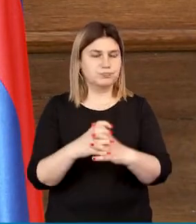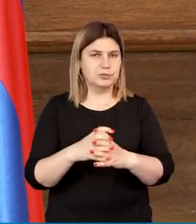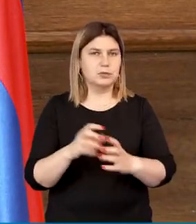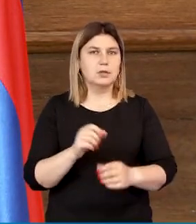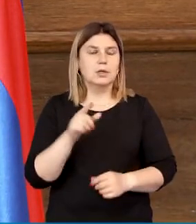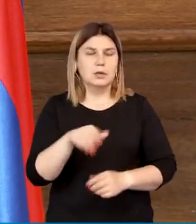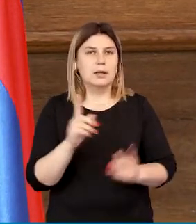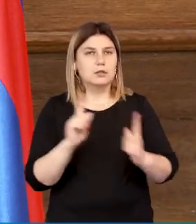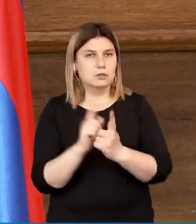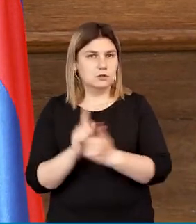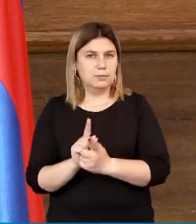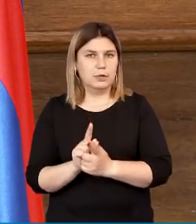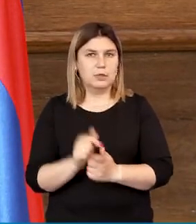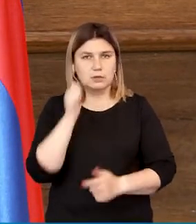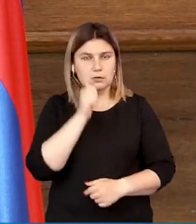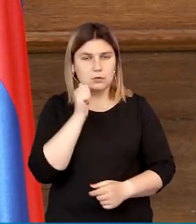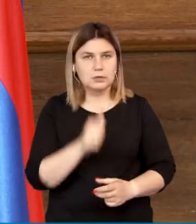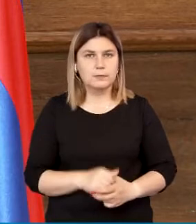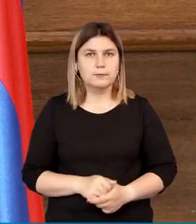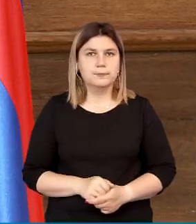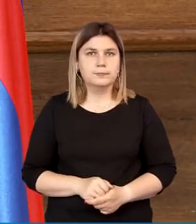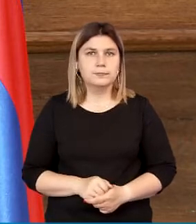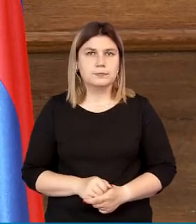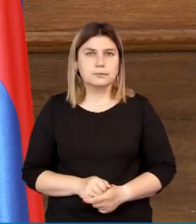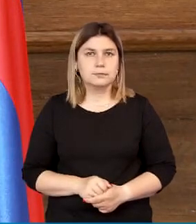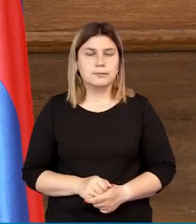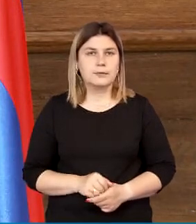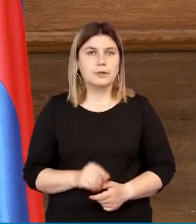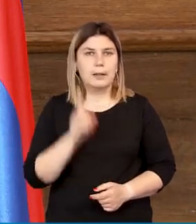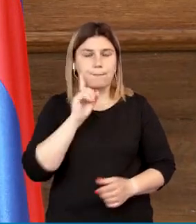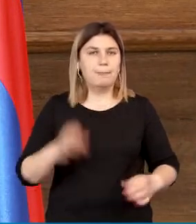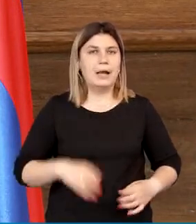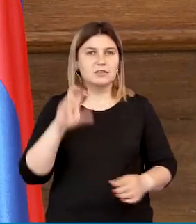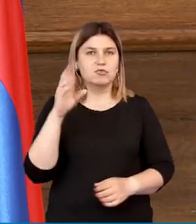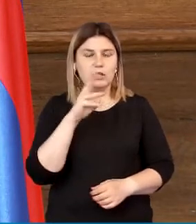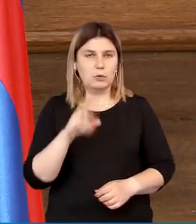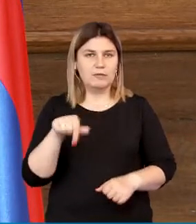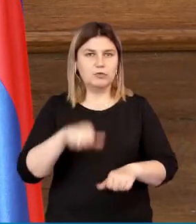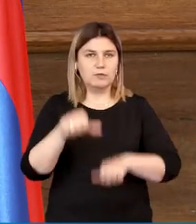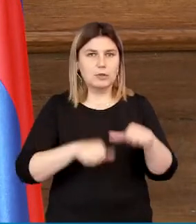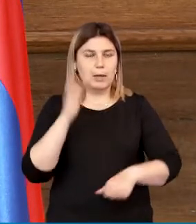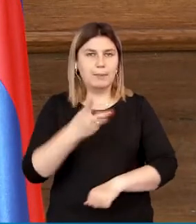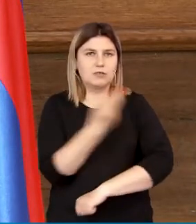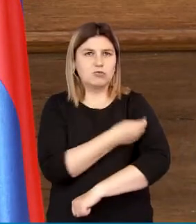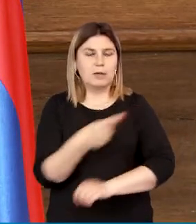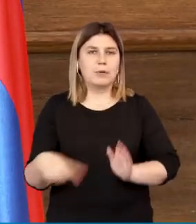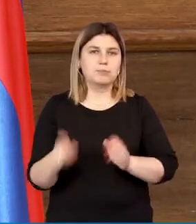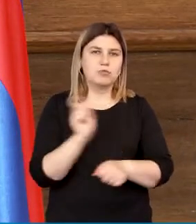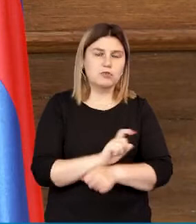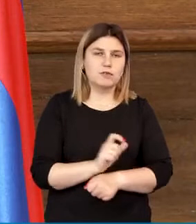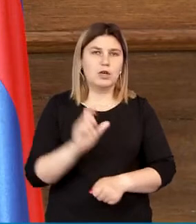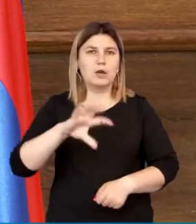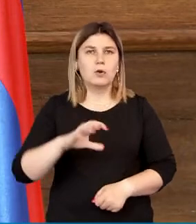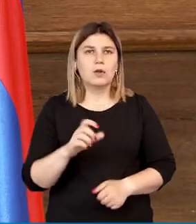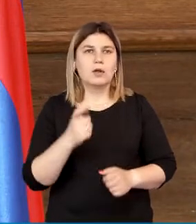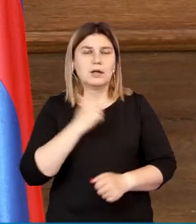spotykać na co dzień. Pan Czesław, czy w tym roku będą szczepionki przeciwko grypie dla seniorów, czy miasto dokona